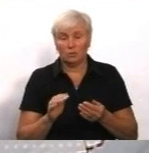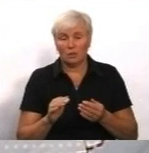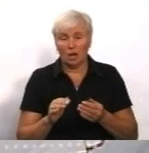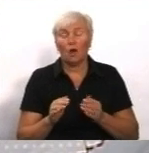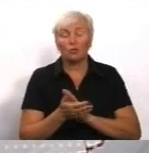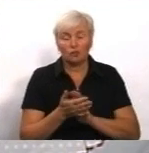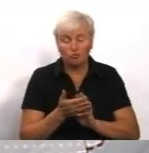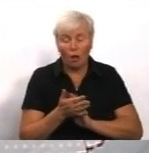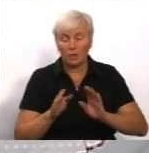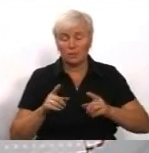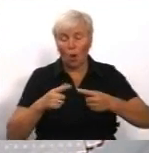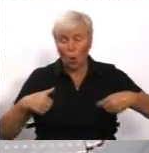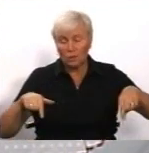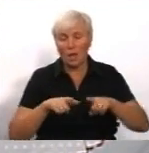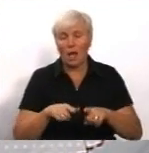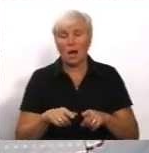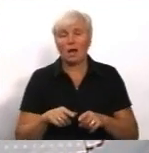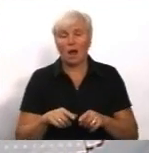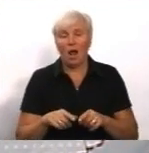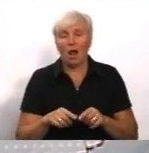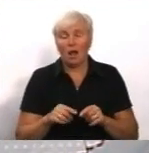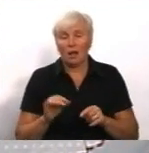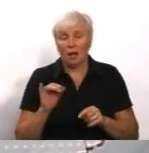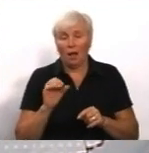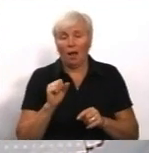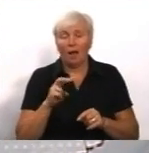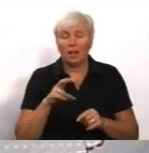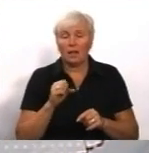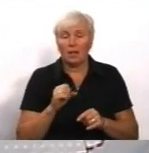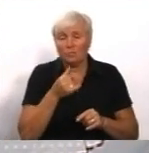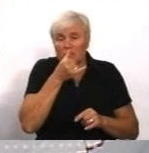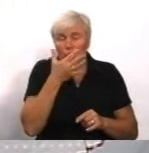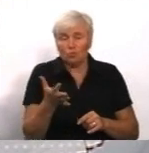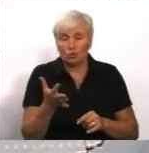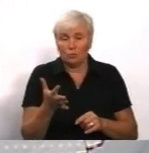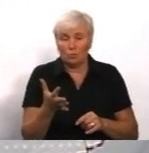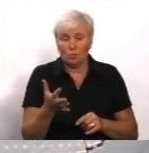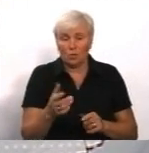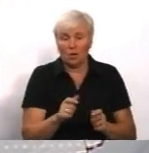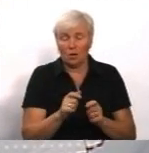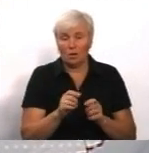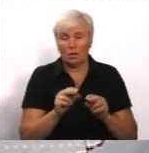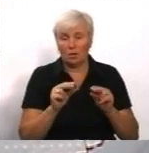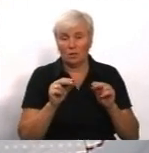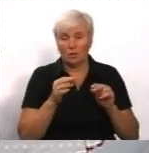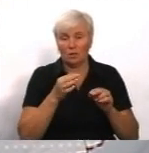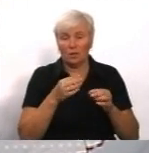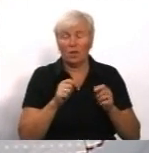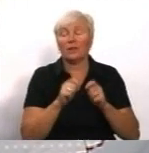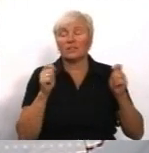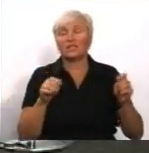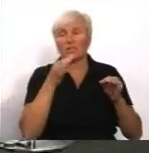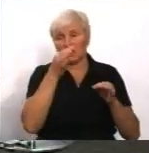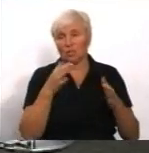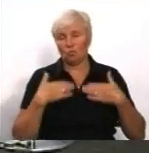і притоки, але ми не можемо відкрито дозволити купатися. Пане Григорію, залишається дуже